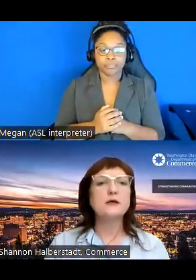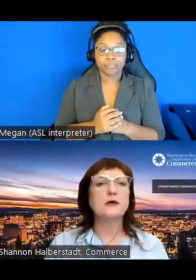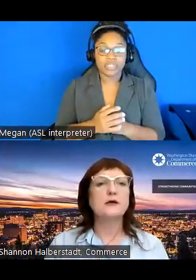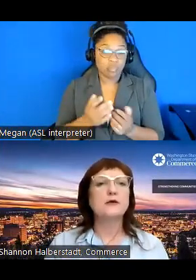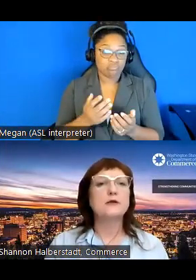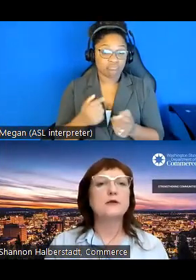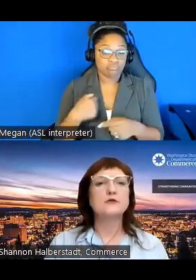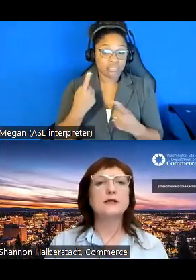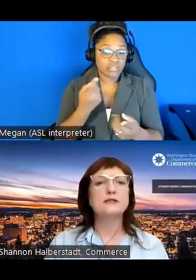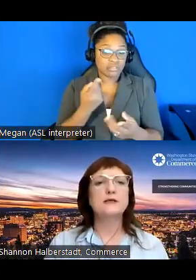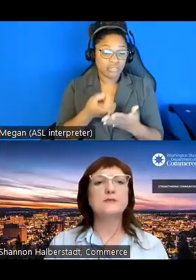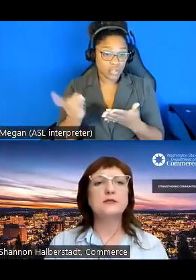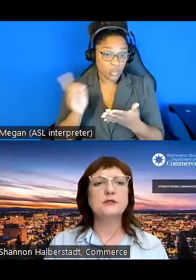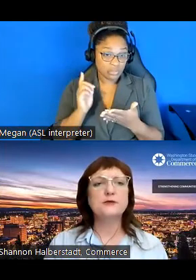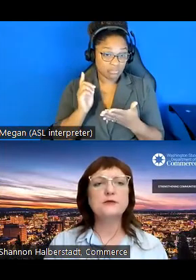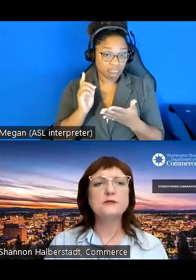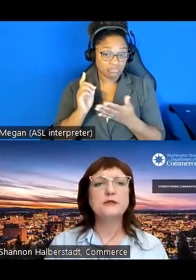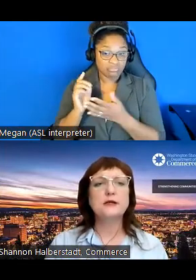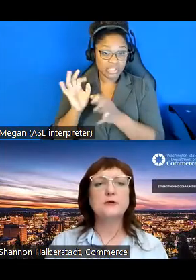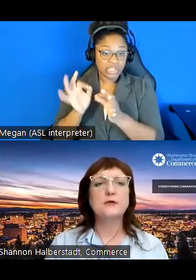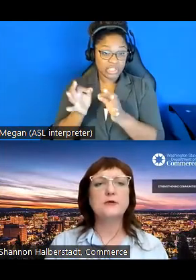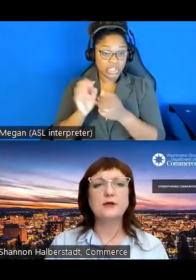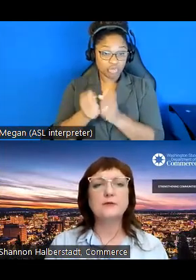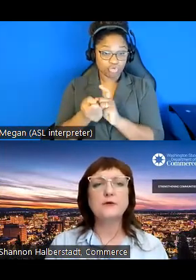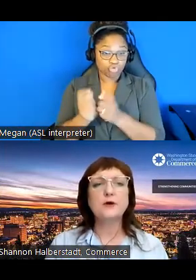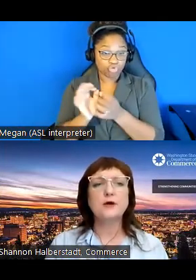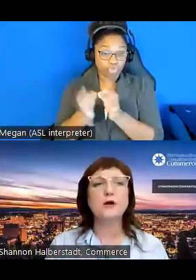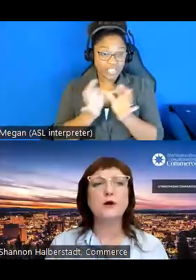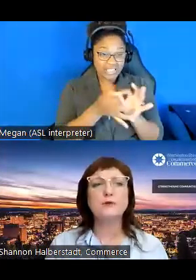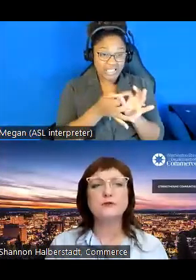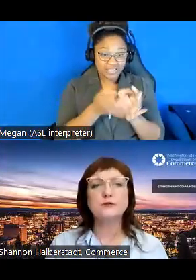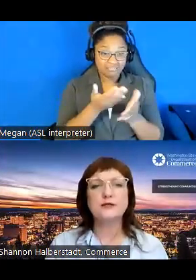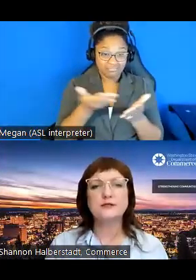지원에 대해서 설명해 드리겠습니다.